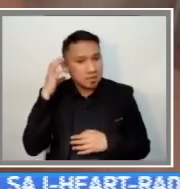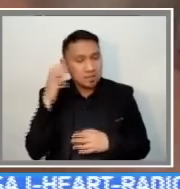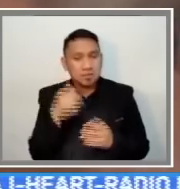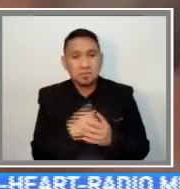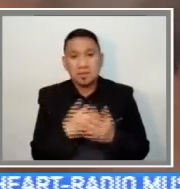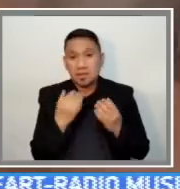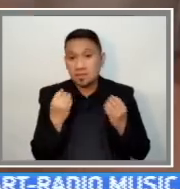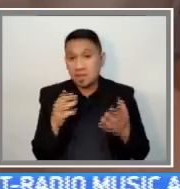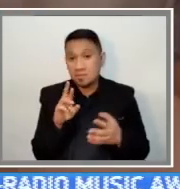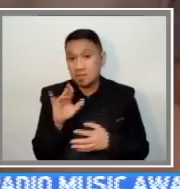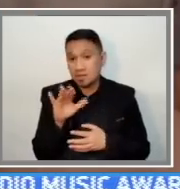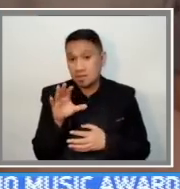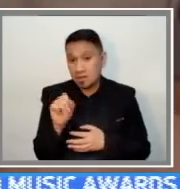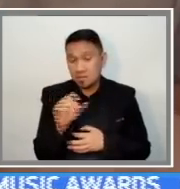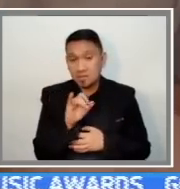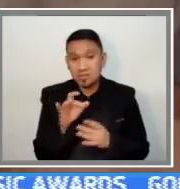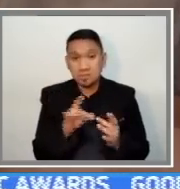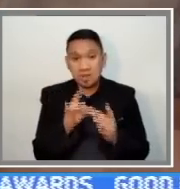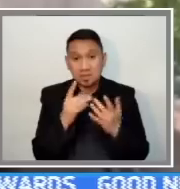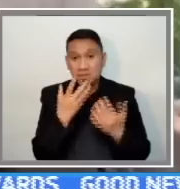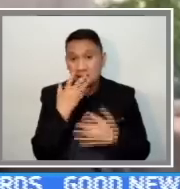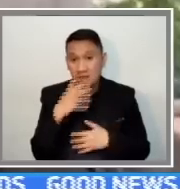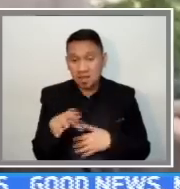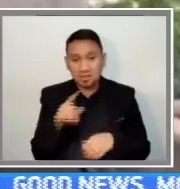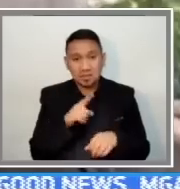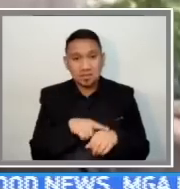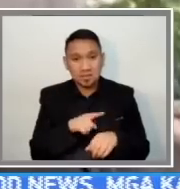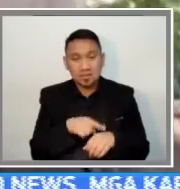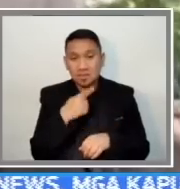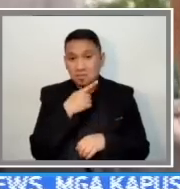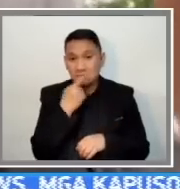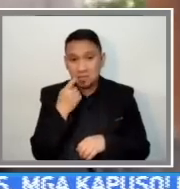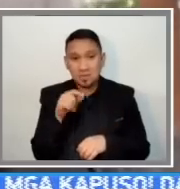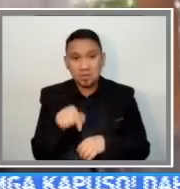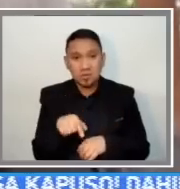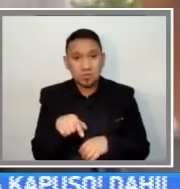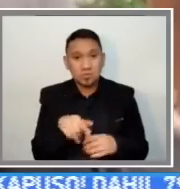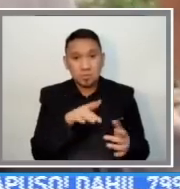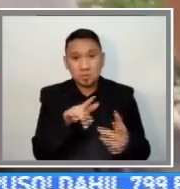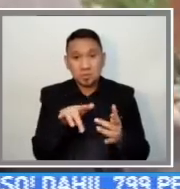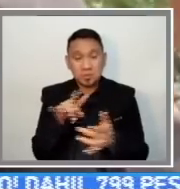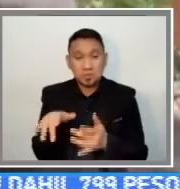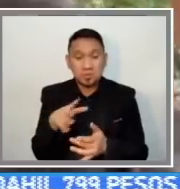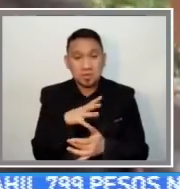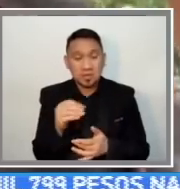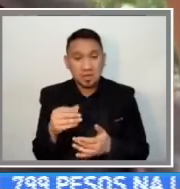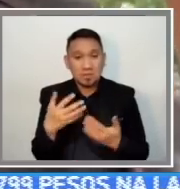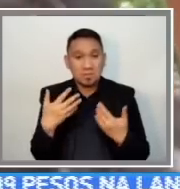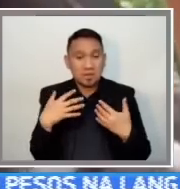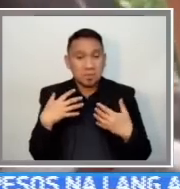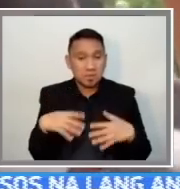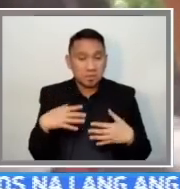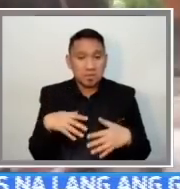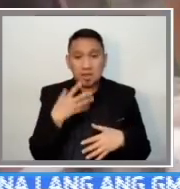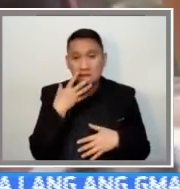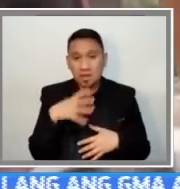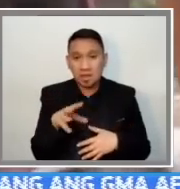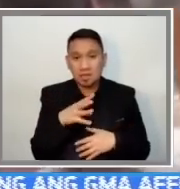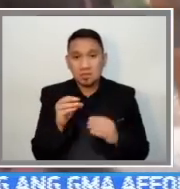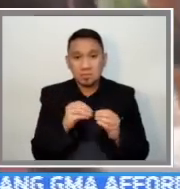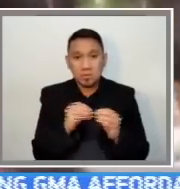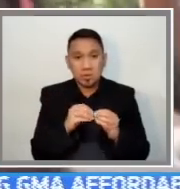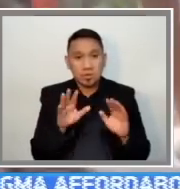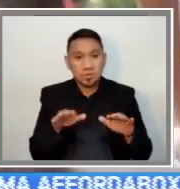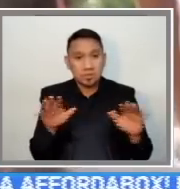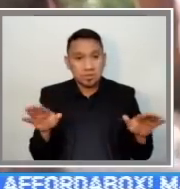rabies pag may init ang panahon dahil gumagala ang mga hayop sa kalsada para magbawas ng init sa katawan at mas maraming bata ang nasa